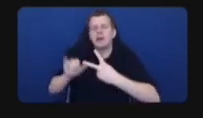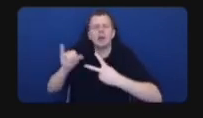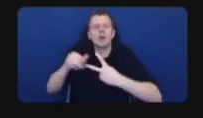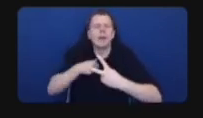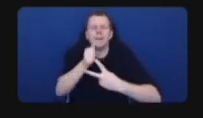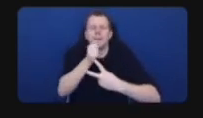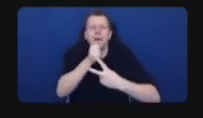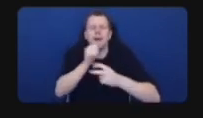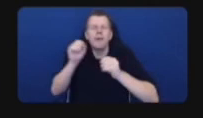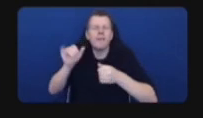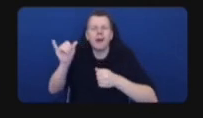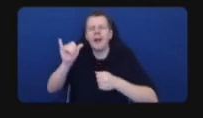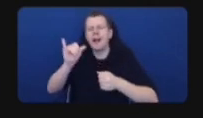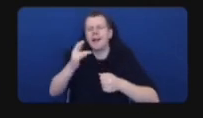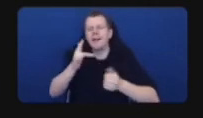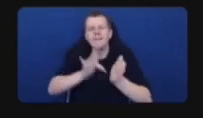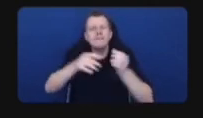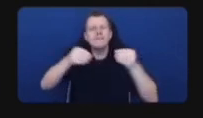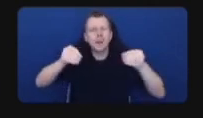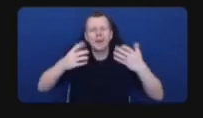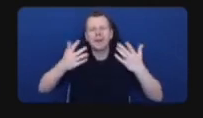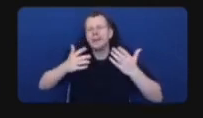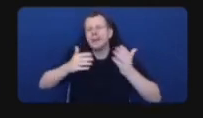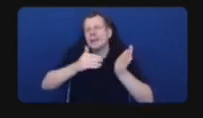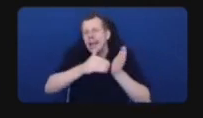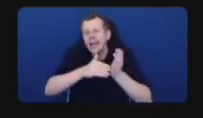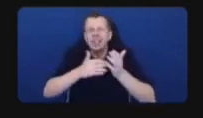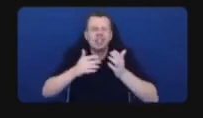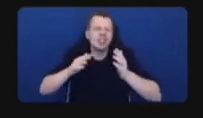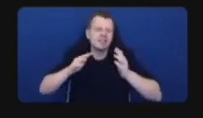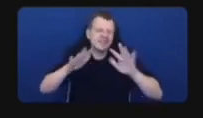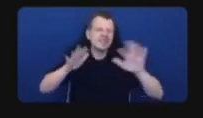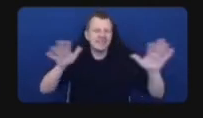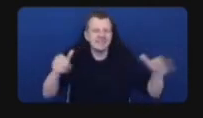215-685-2933或者311来预约。